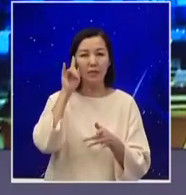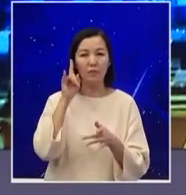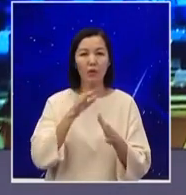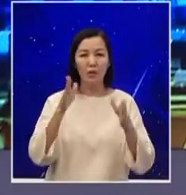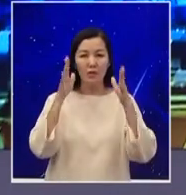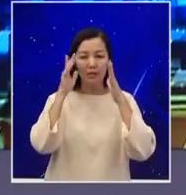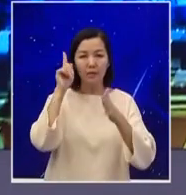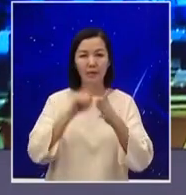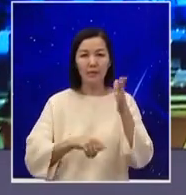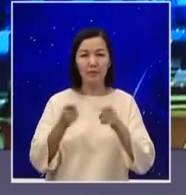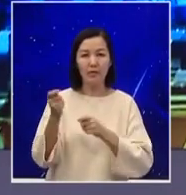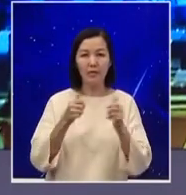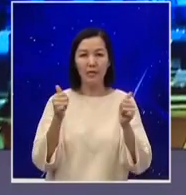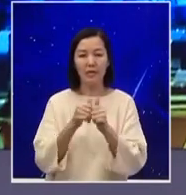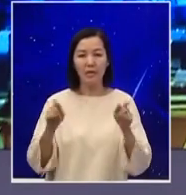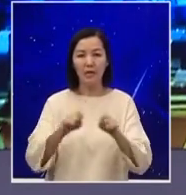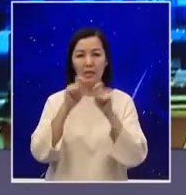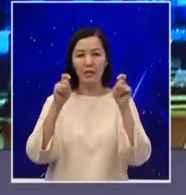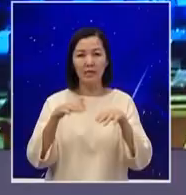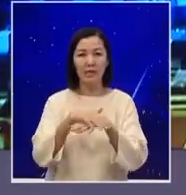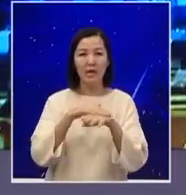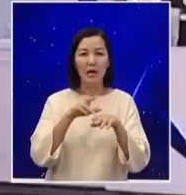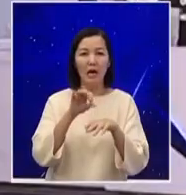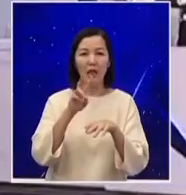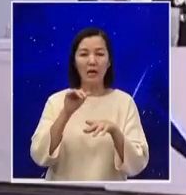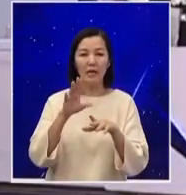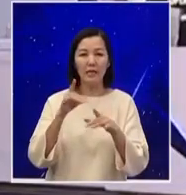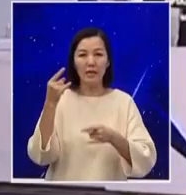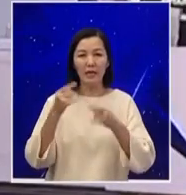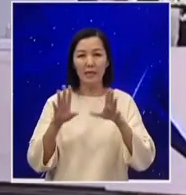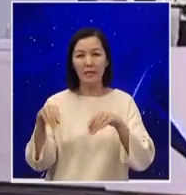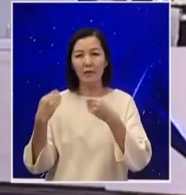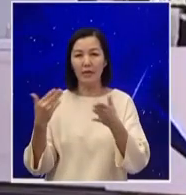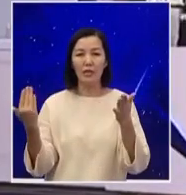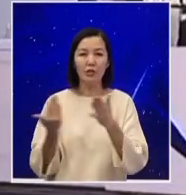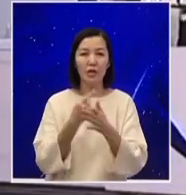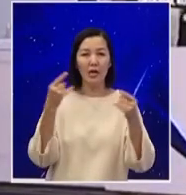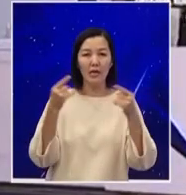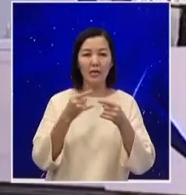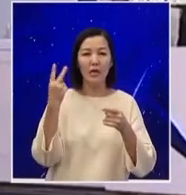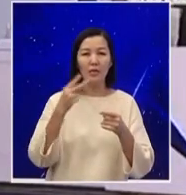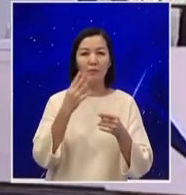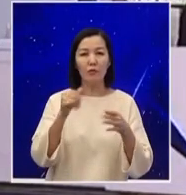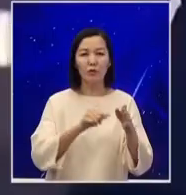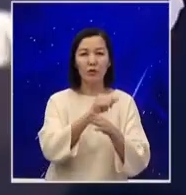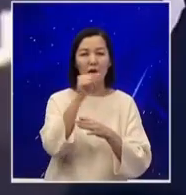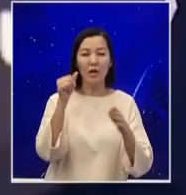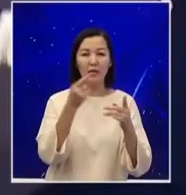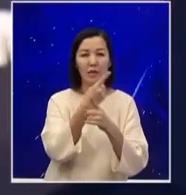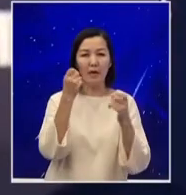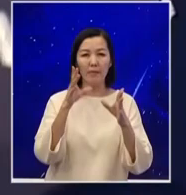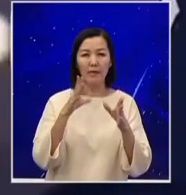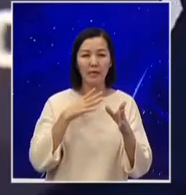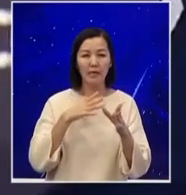Қазақстан мұсылмандары діни басқармасы жанынан ашылатын халық арна каналына беріледі. Жаңа арна 24 сағат үздіксіз хабар таратады.